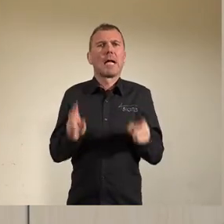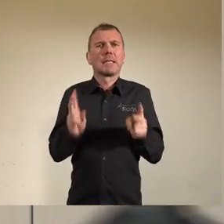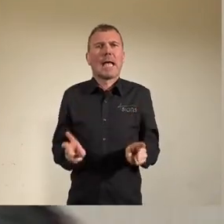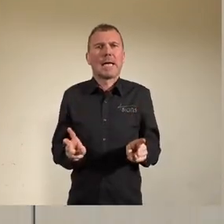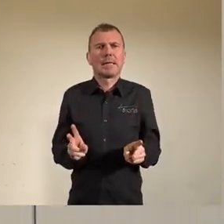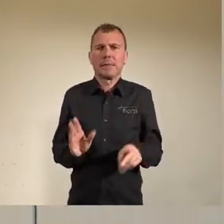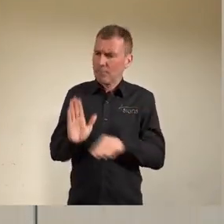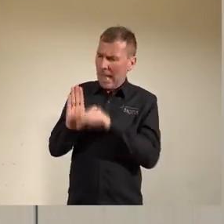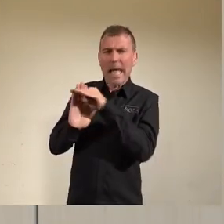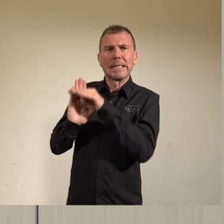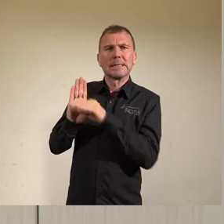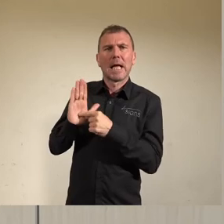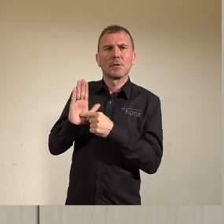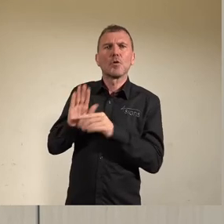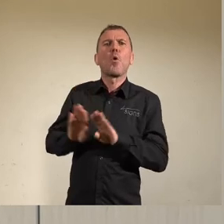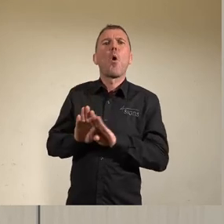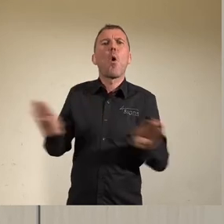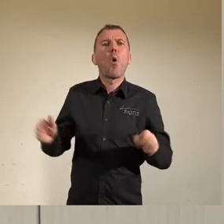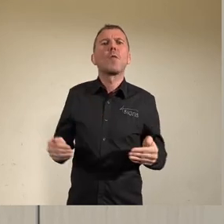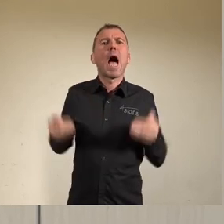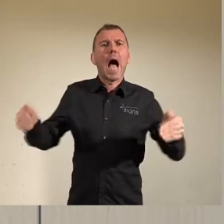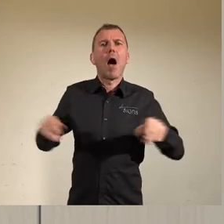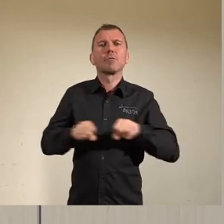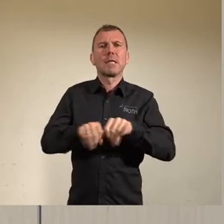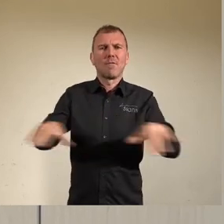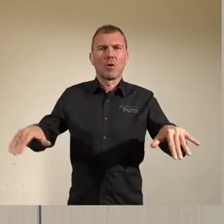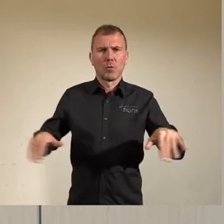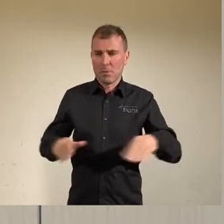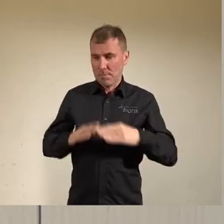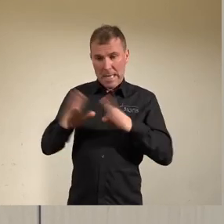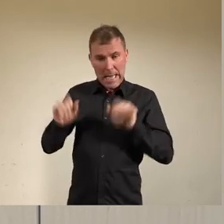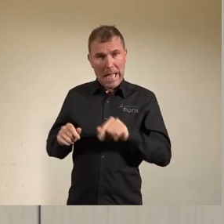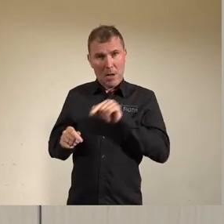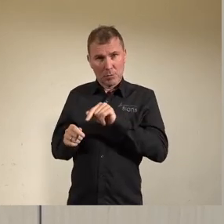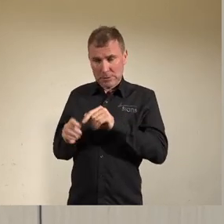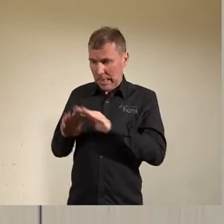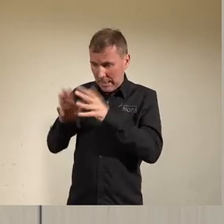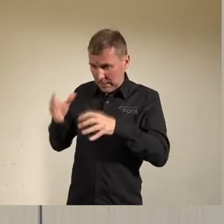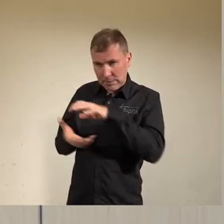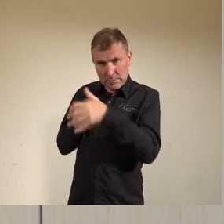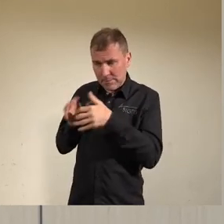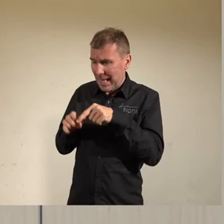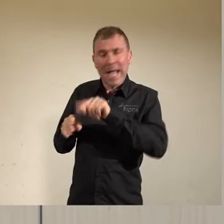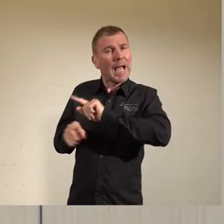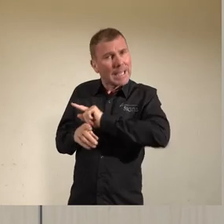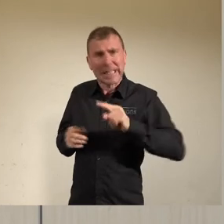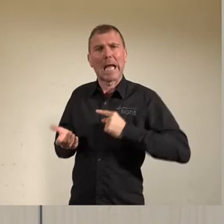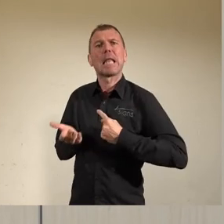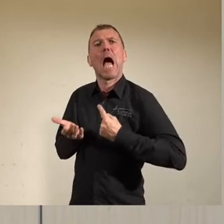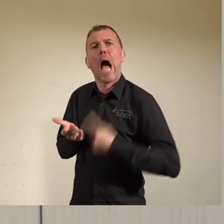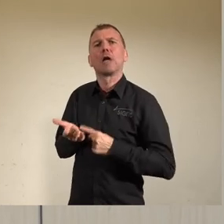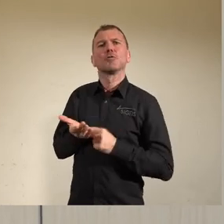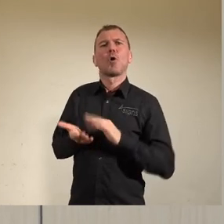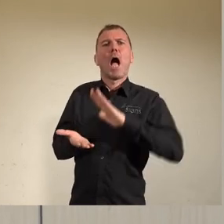eine Satzung ohne Außenwirkung ist. Das heißt, aus dem Haushalt selbst ergibt sich kein Anspruch auf